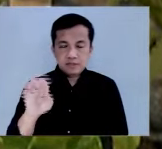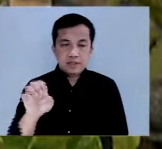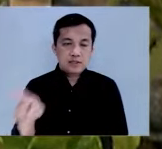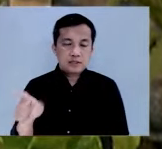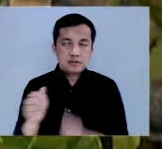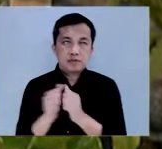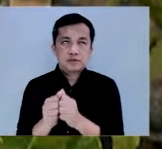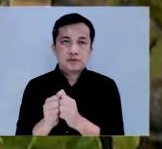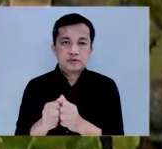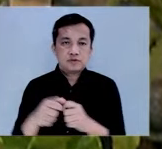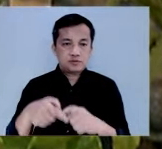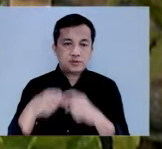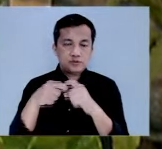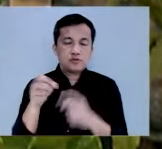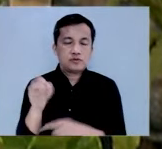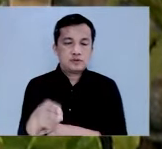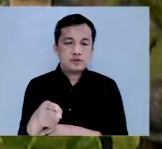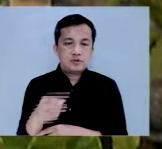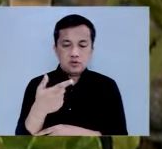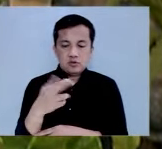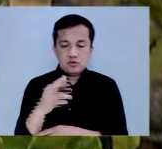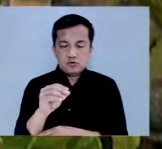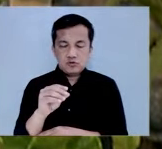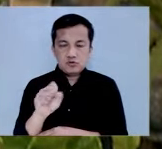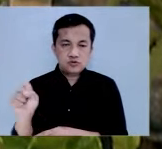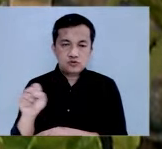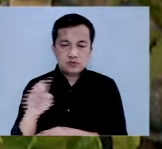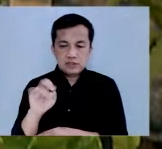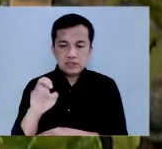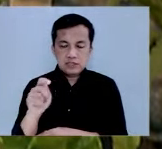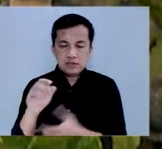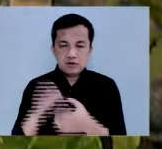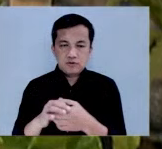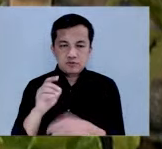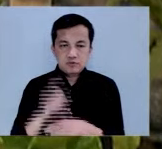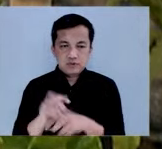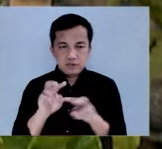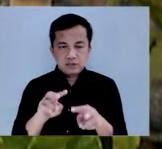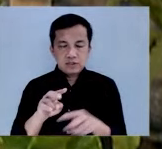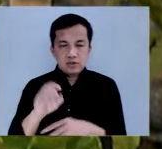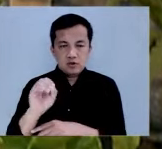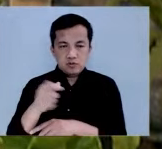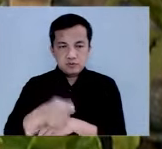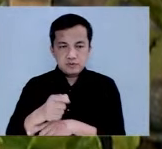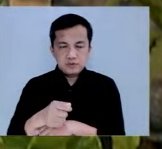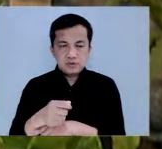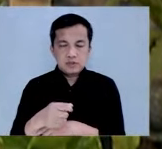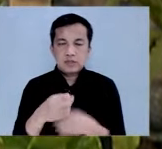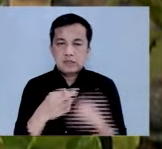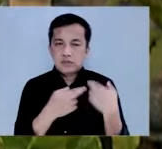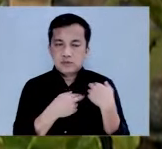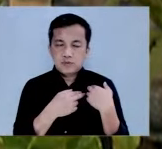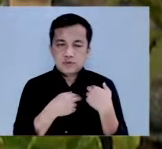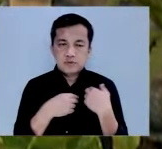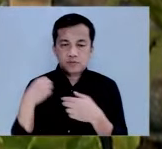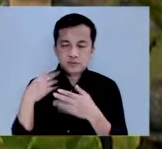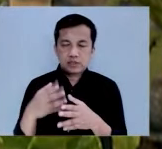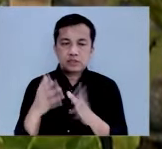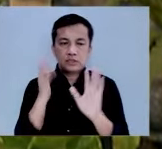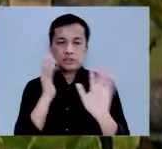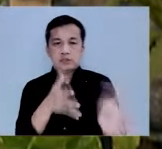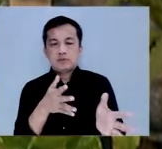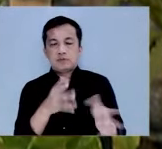suspension order gross neglect of Duty ang nakikita ng ombudsman na kasalanan ng mga opisyal ng porak na pabaya and daw nilang